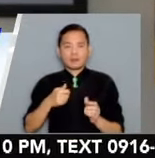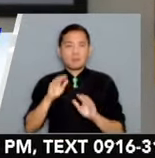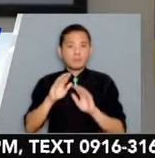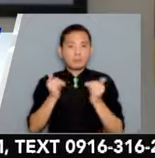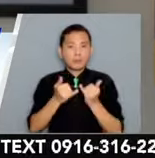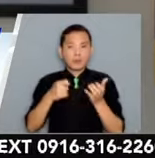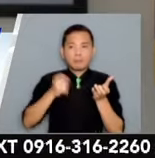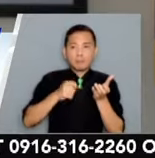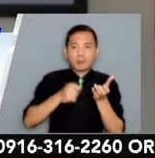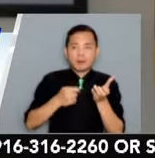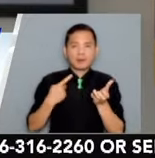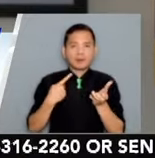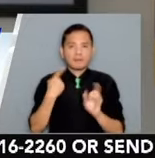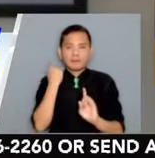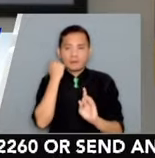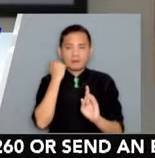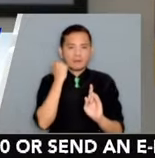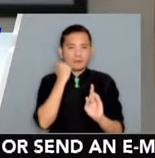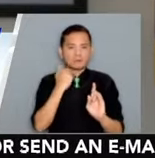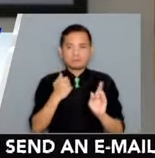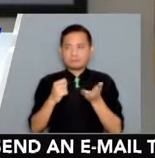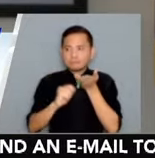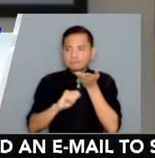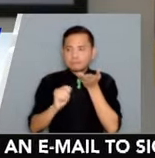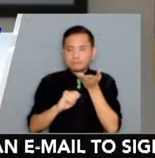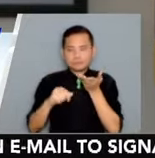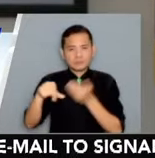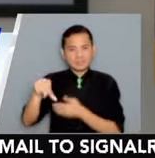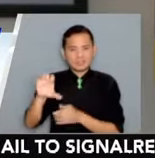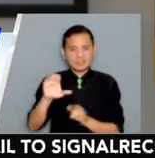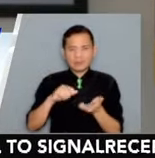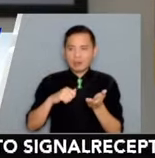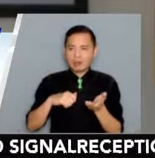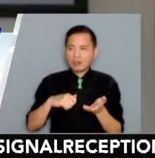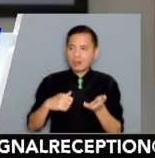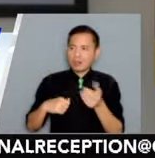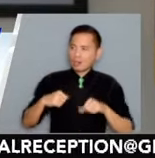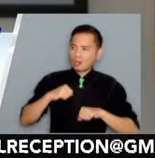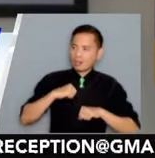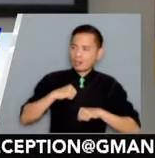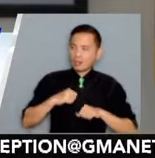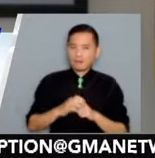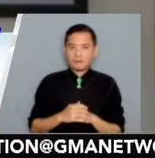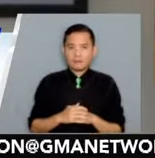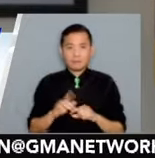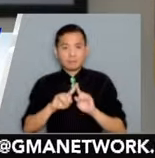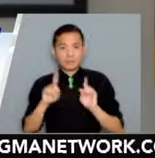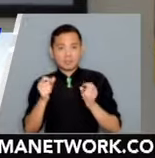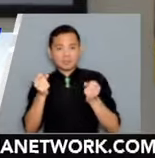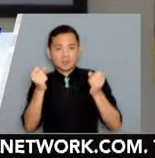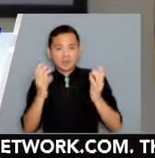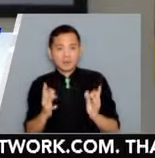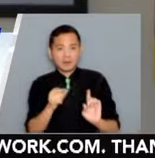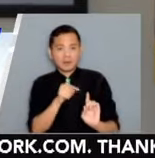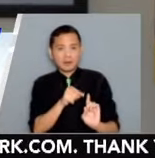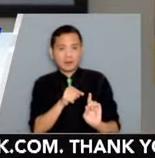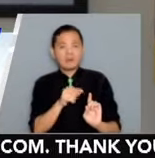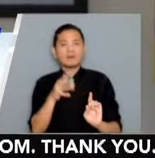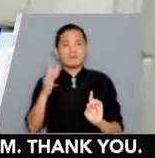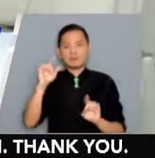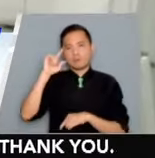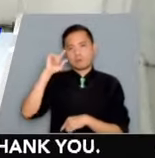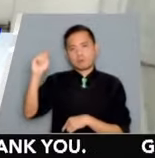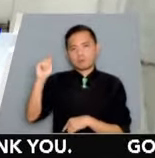Quezon City. At hindi niya alintana na itong driver na to ay tumawag na sa istasyon natin dito sa